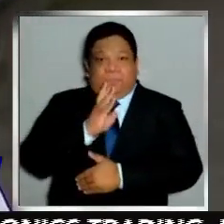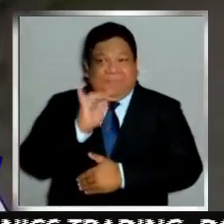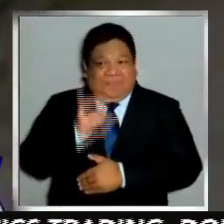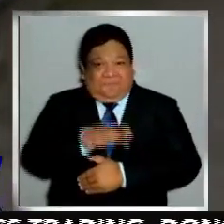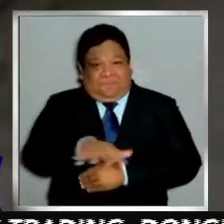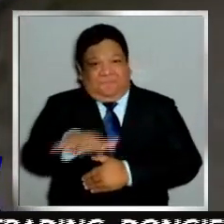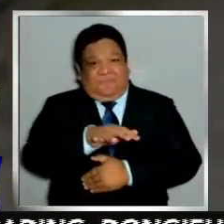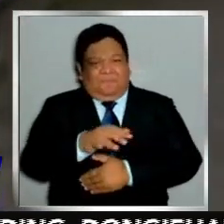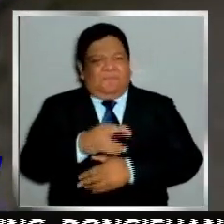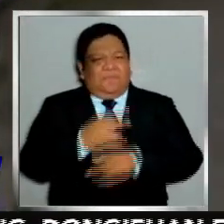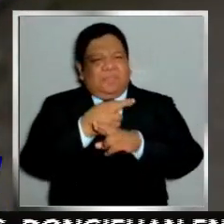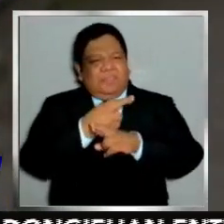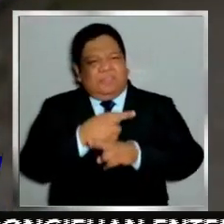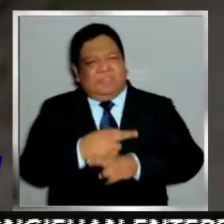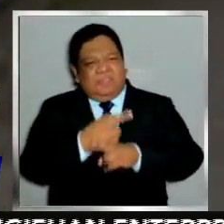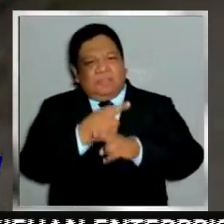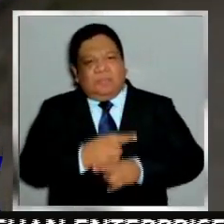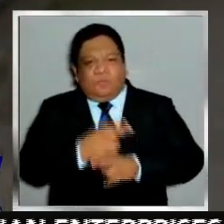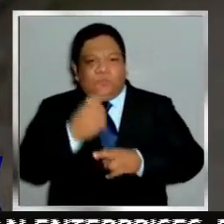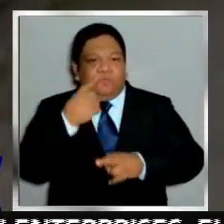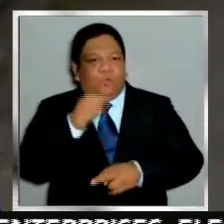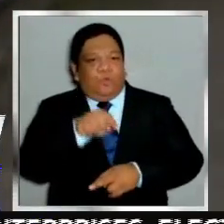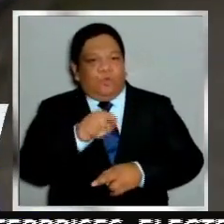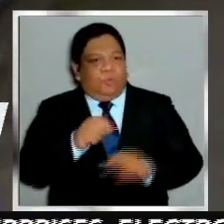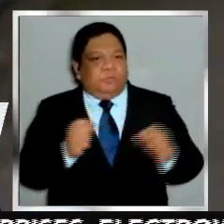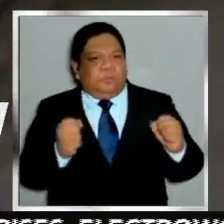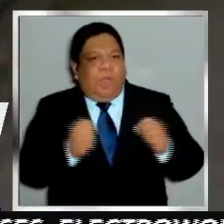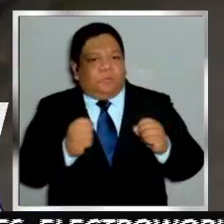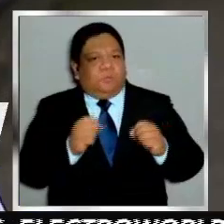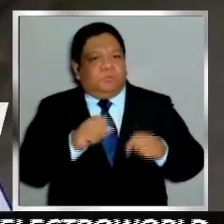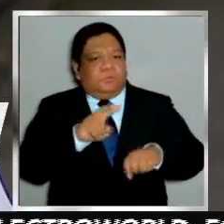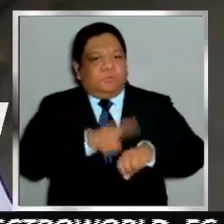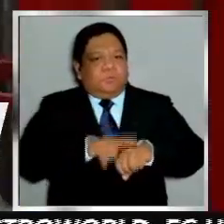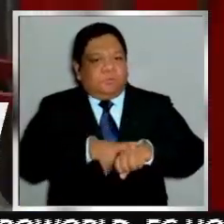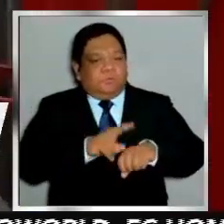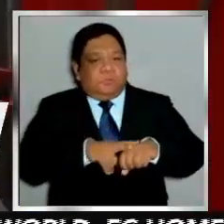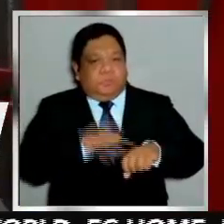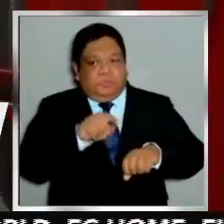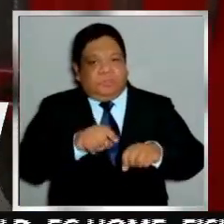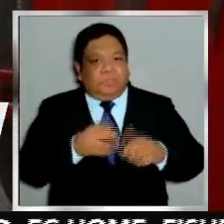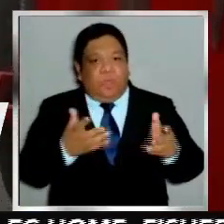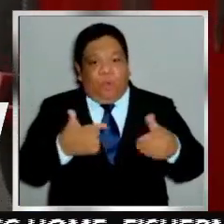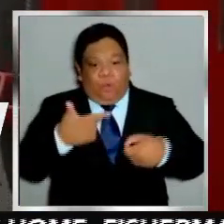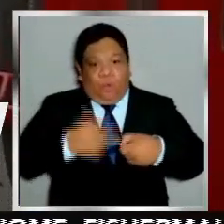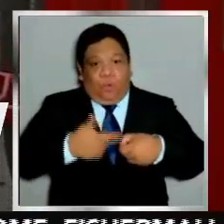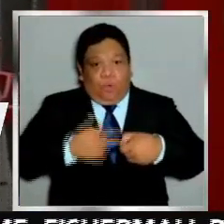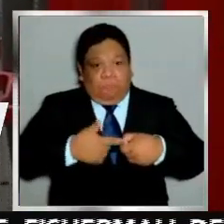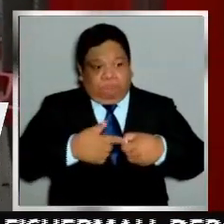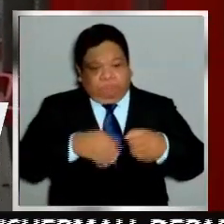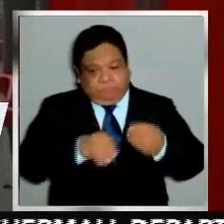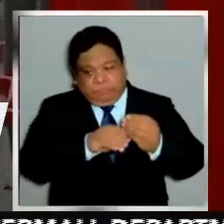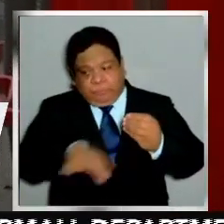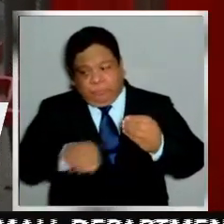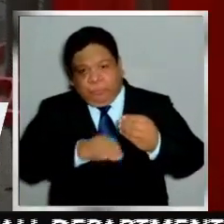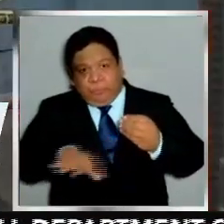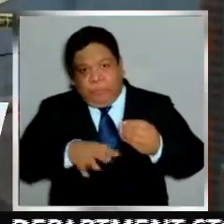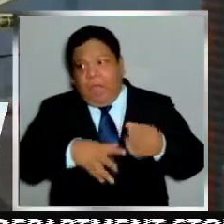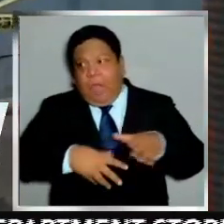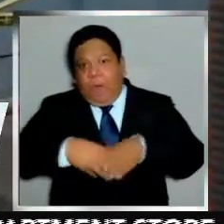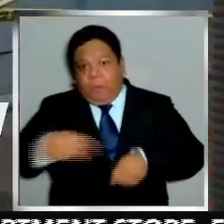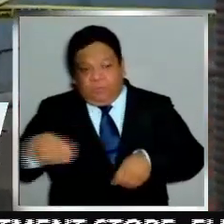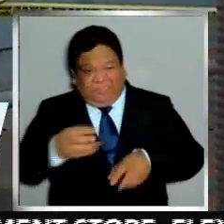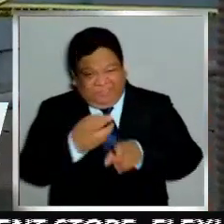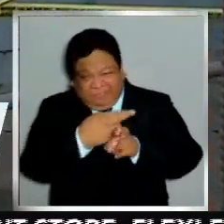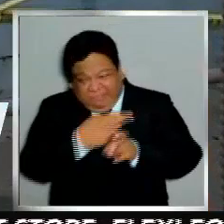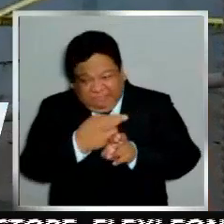maintenance ng isang ice plant kung saan drain yung langis. So while conducting yung regular maintenance,